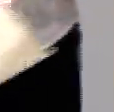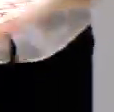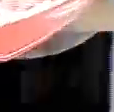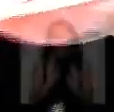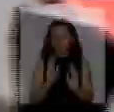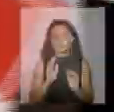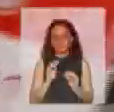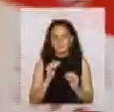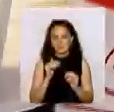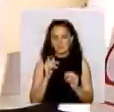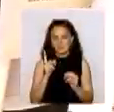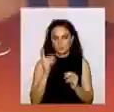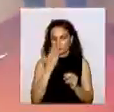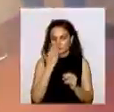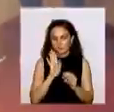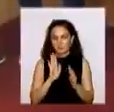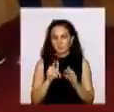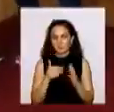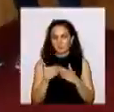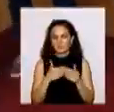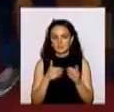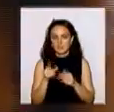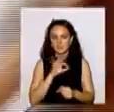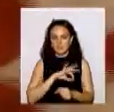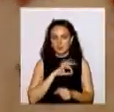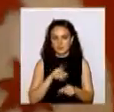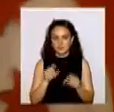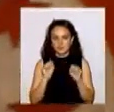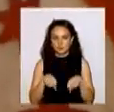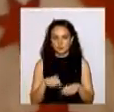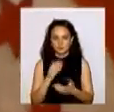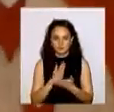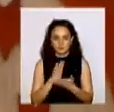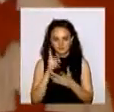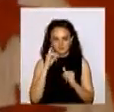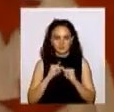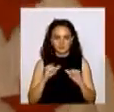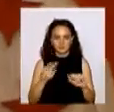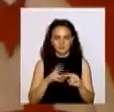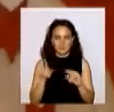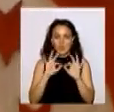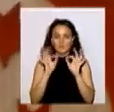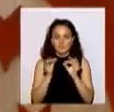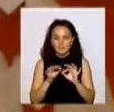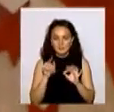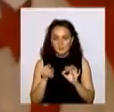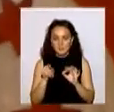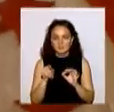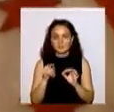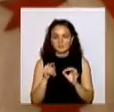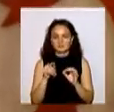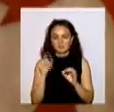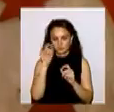კონკურსში მონაწილე სტუდენტებთან ერთად ყველა იმ სტუდენტს, რომელიც მათ ჯგუფში მუშაობდა, რომელთაც არანაკლები წვლილი გაქცია თითოეული